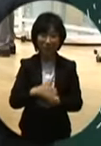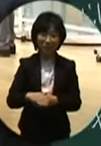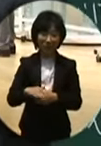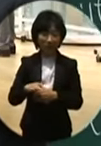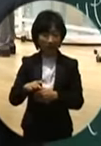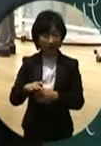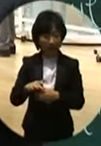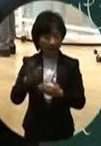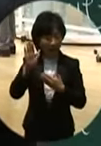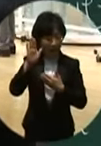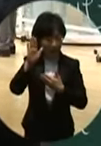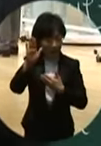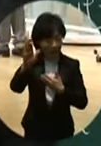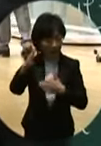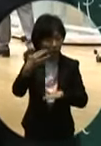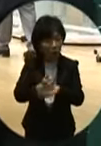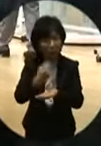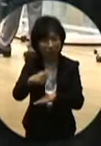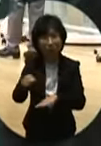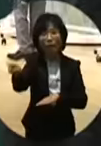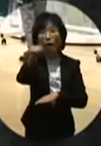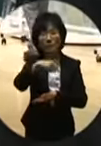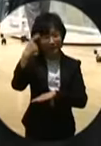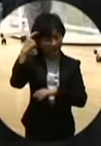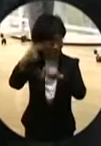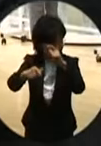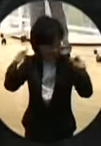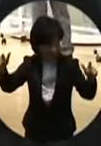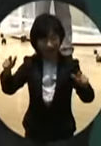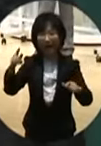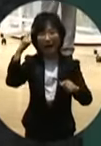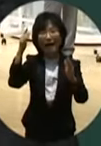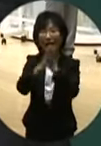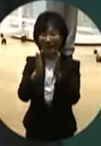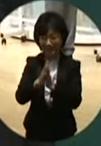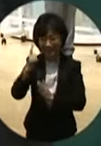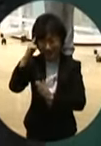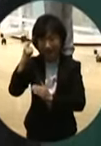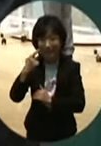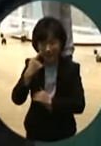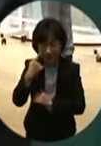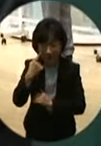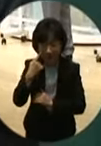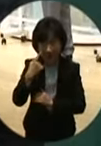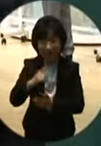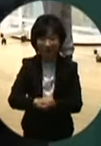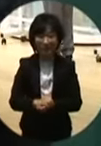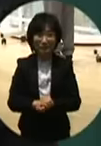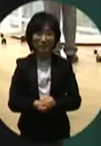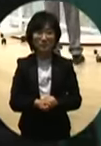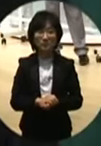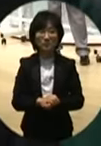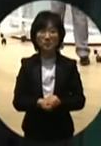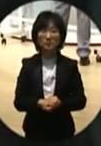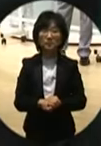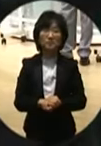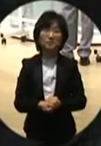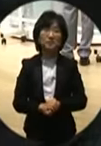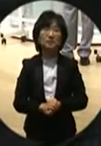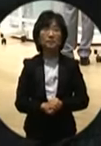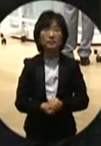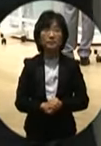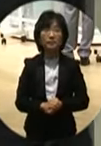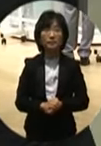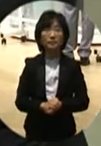여러분께 맡깁니다. And so, you know, it's upon your imagination. 여러분이 뭘 모르고 계시느냐? So, what